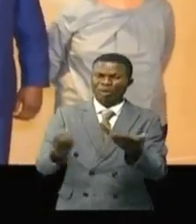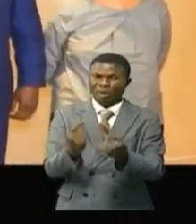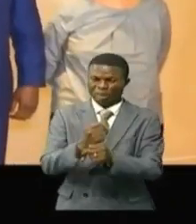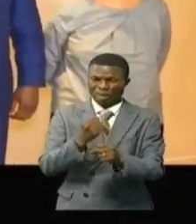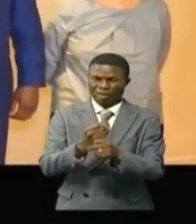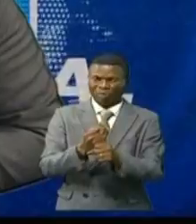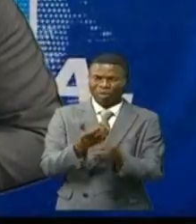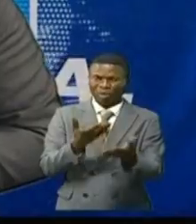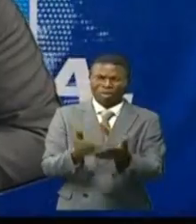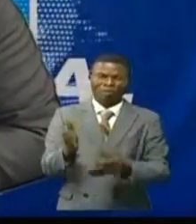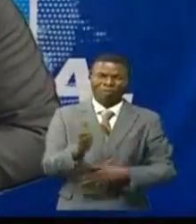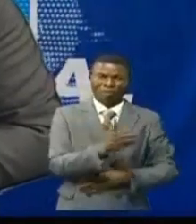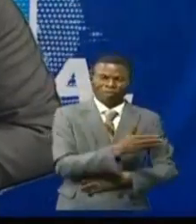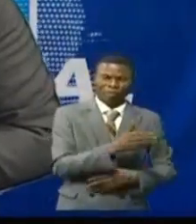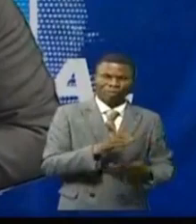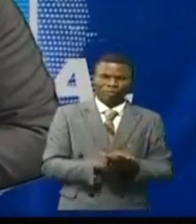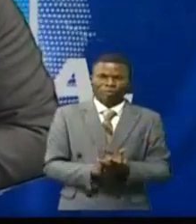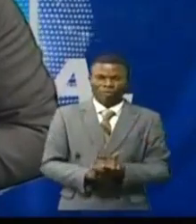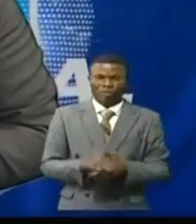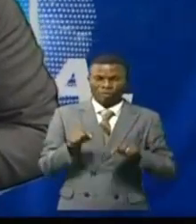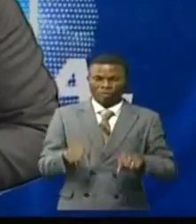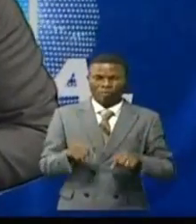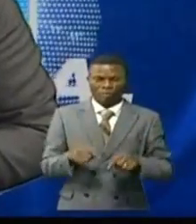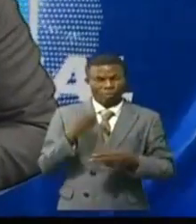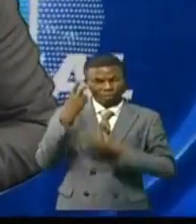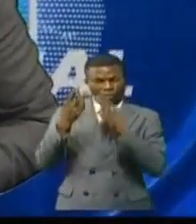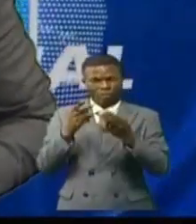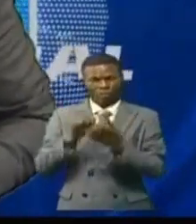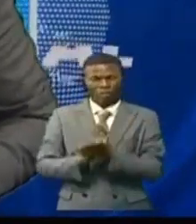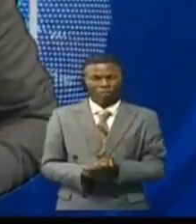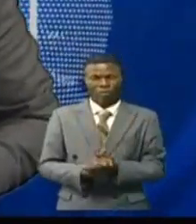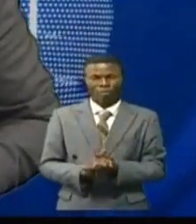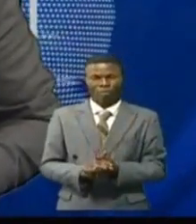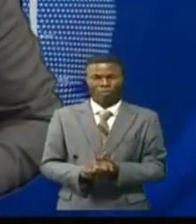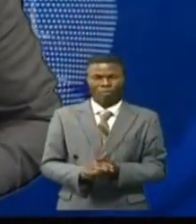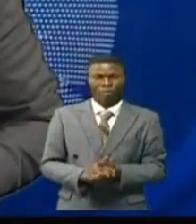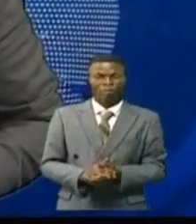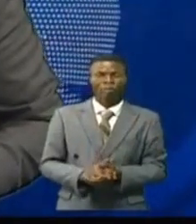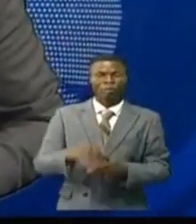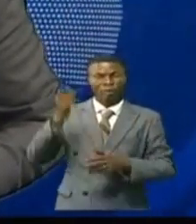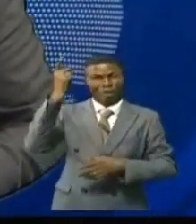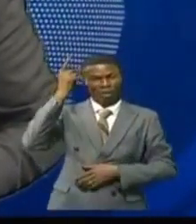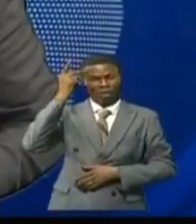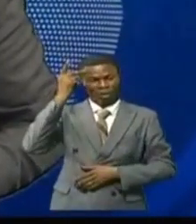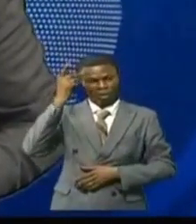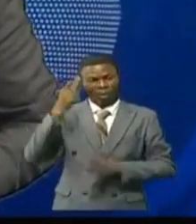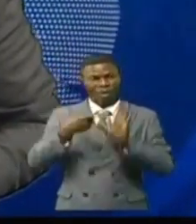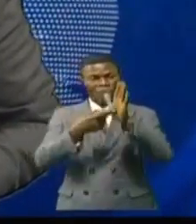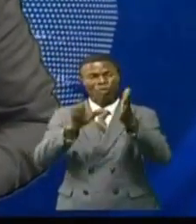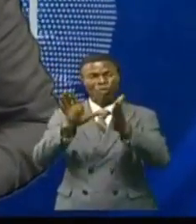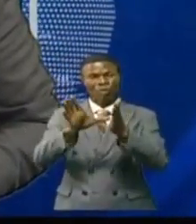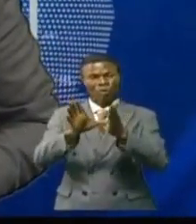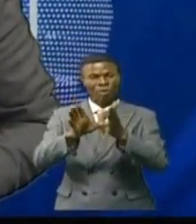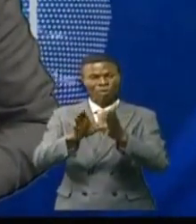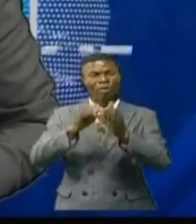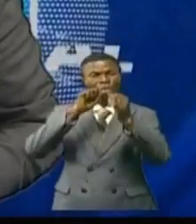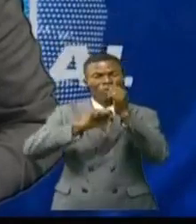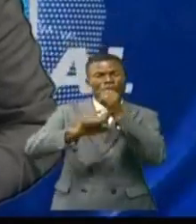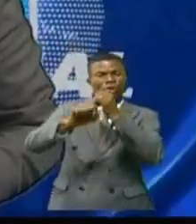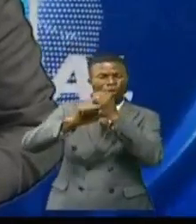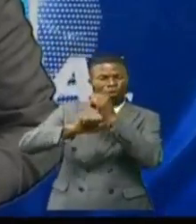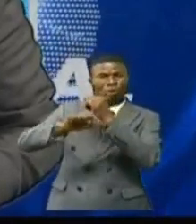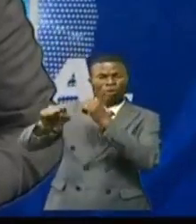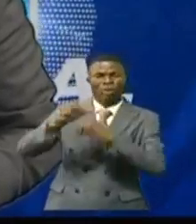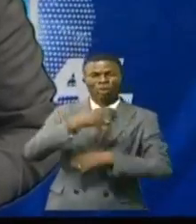terminaux. Faisons à présent un tour à la cité dite Kanluka à Kinshasa pour proposer les images d'une sensibilisation